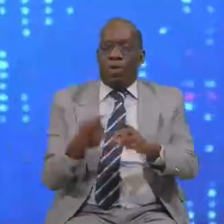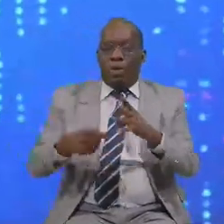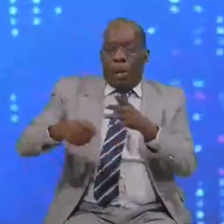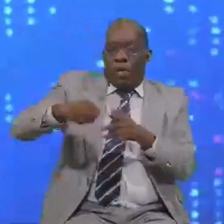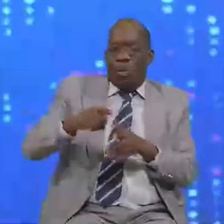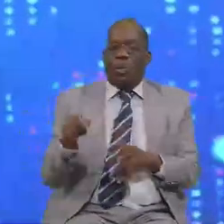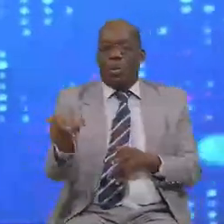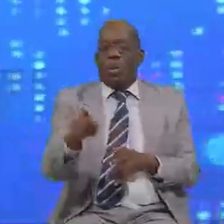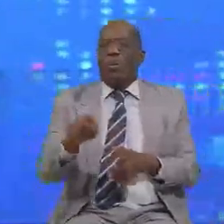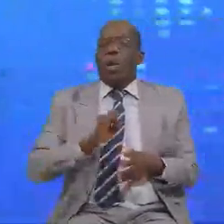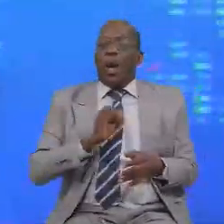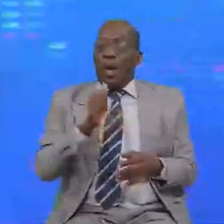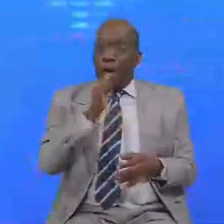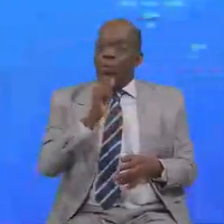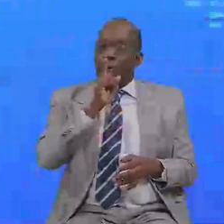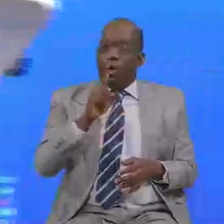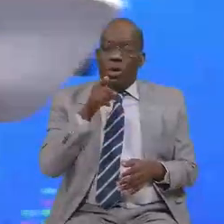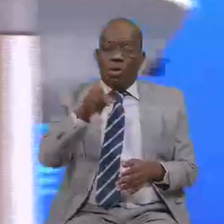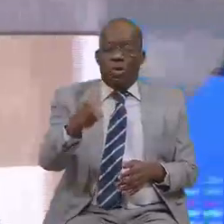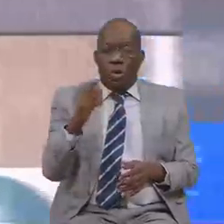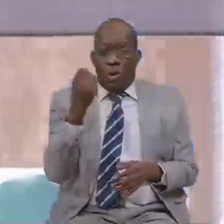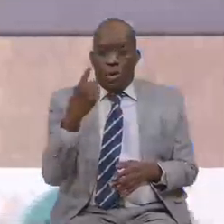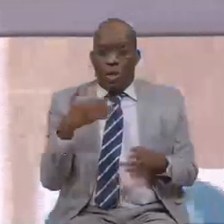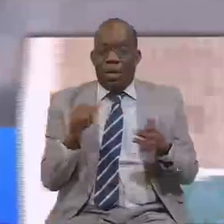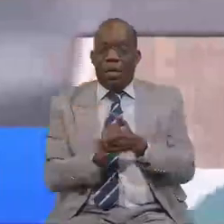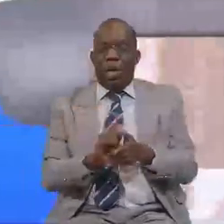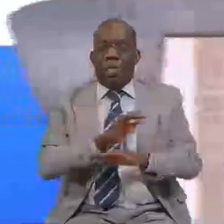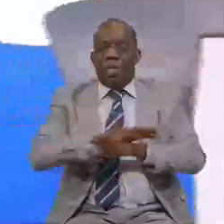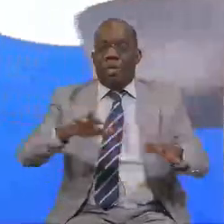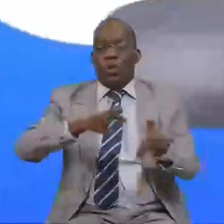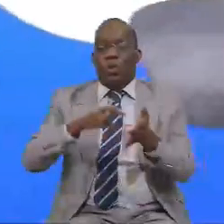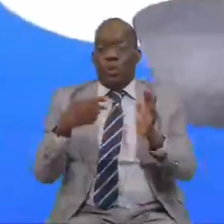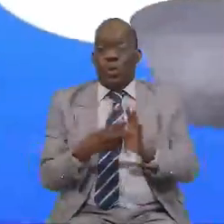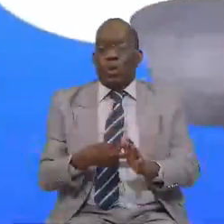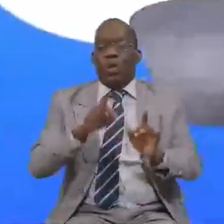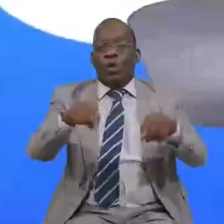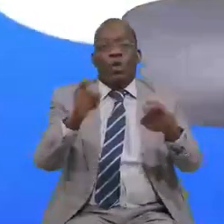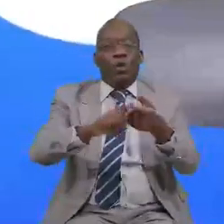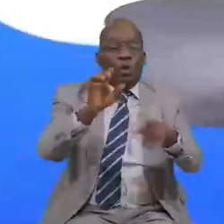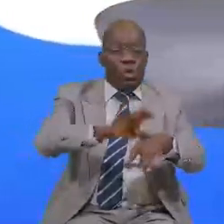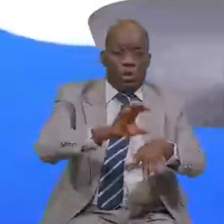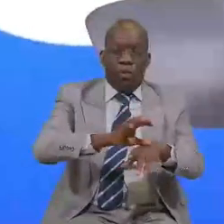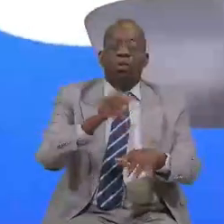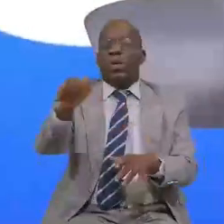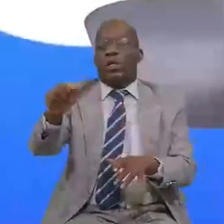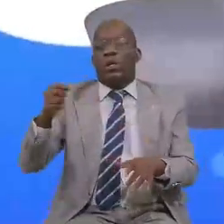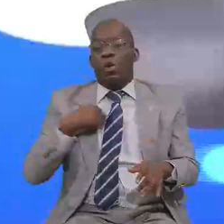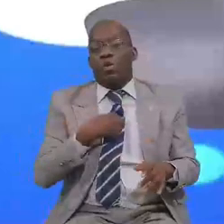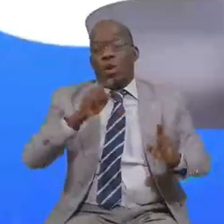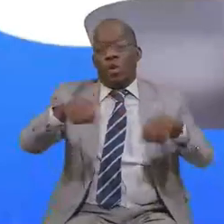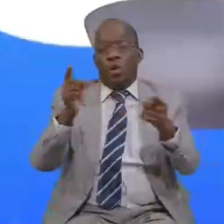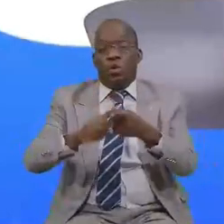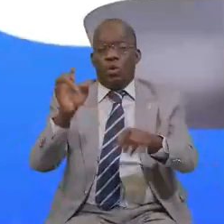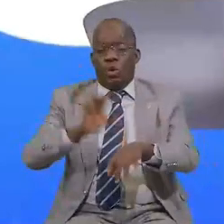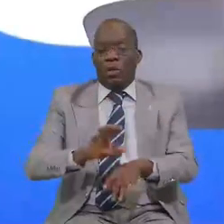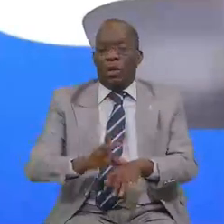vous comprenez que cela ne veut pas dire que d'aller à l'église. C'est vrai que nous allons à l'église, mais plusieurs